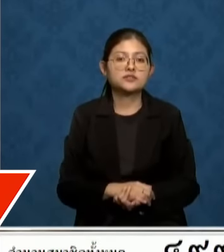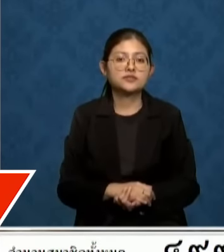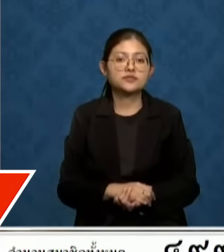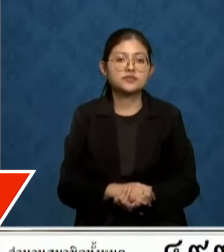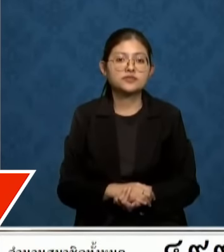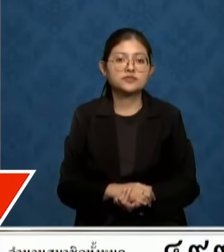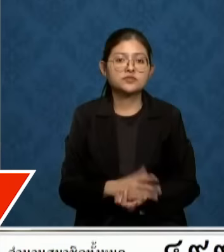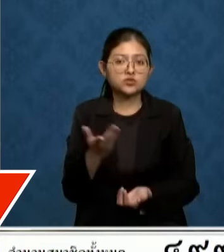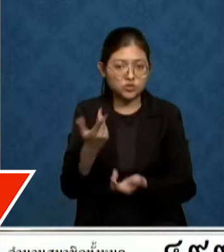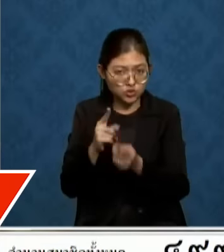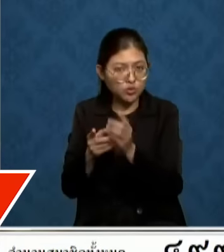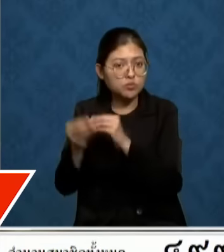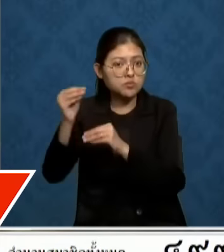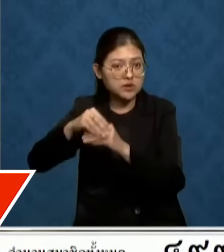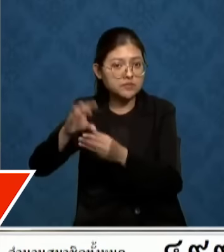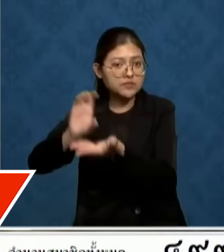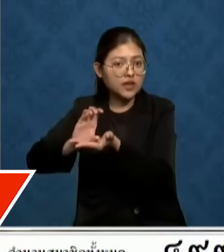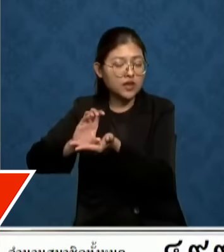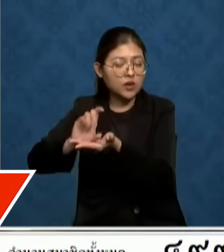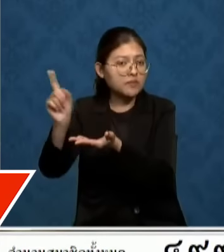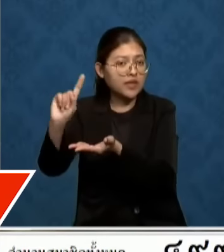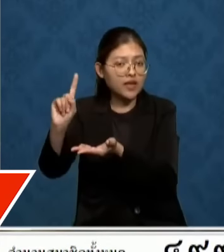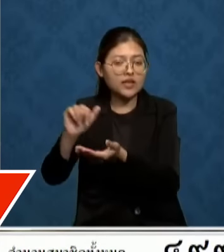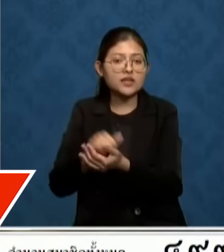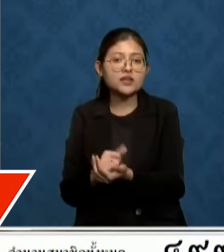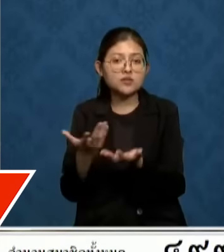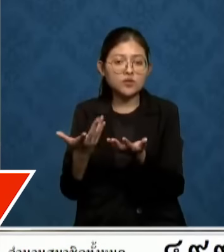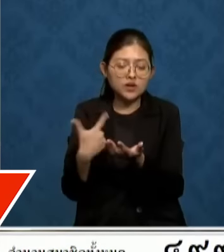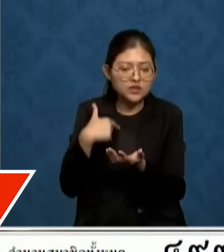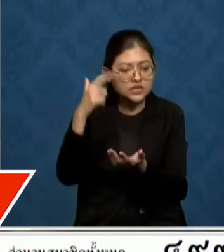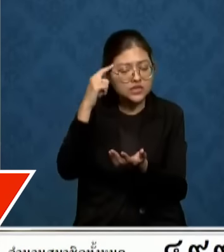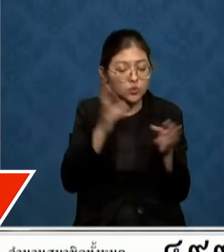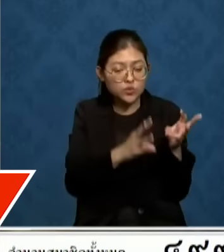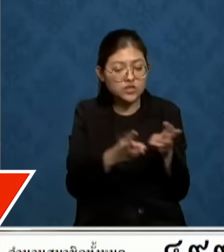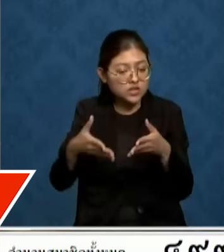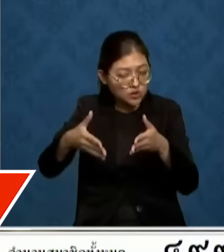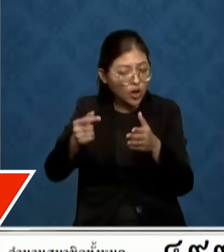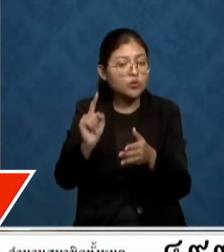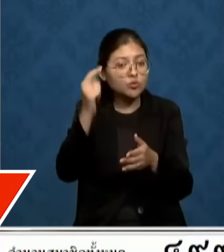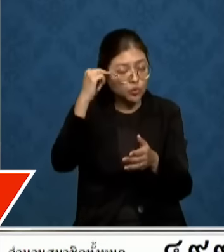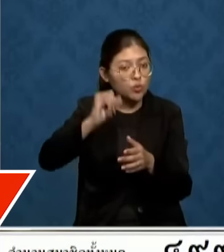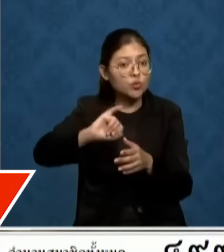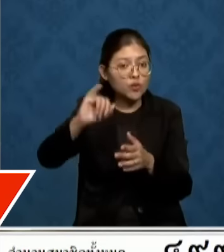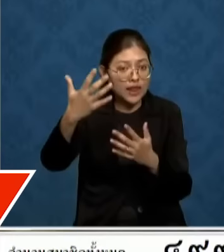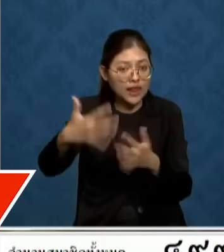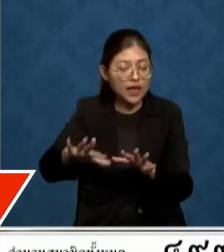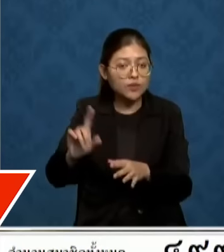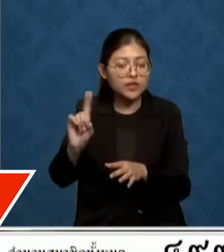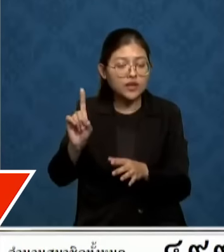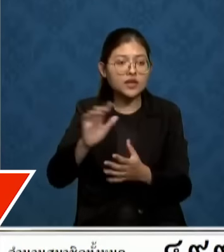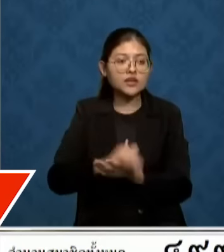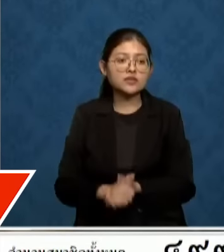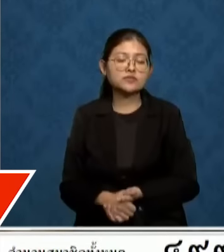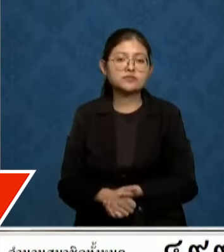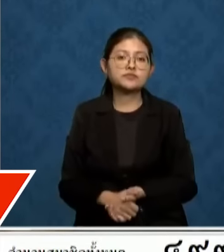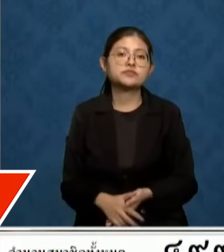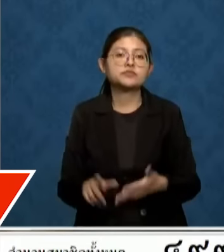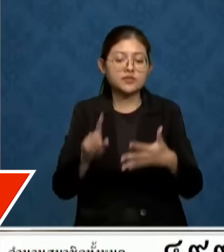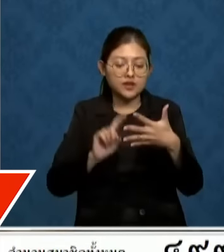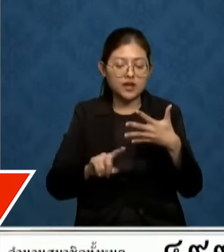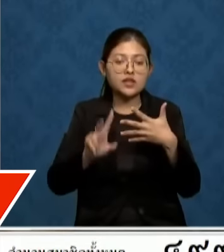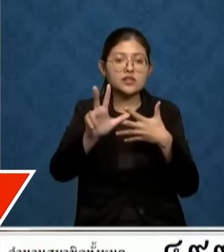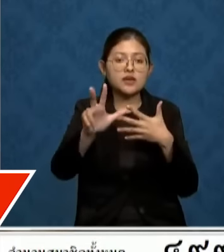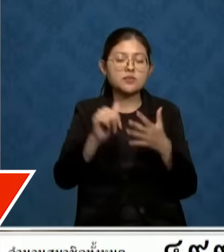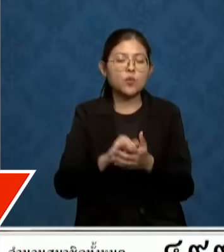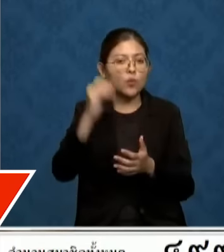ท่านต้องเพิ่มงบไครับหรือว่ายังไงครับหรือคุณมาถูกทางแล้วนะครับทั่วหน้าครับอันที่ 3ครับเร่งให้